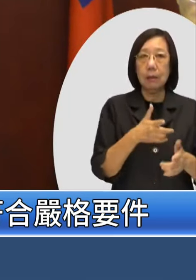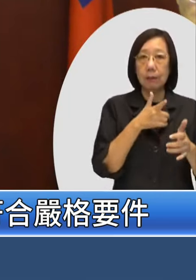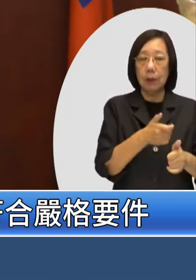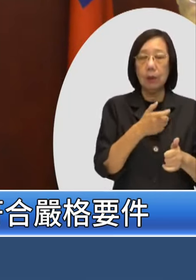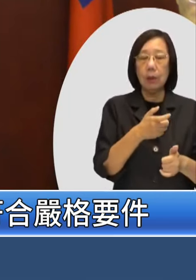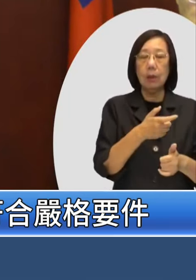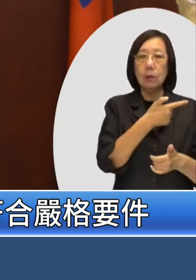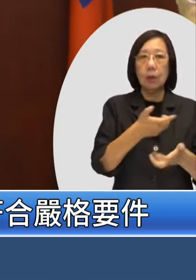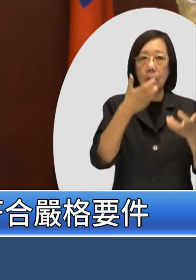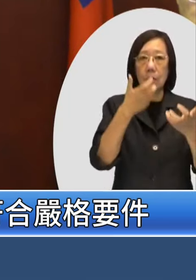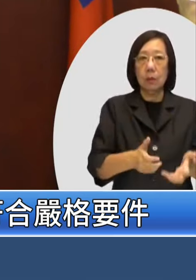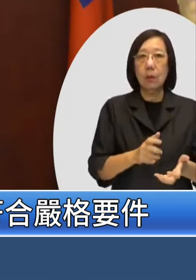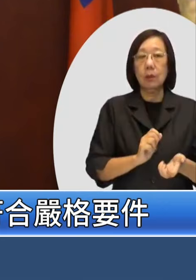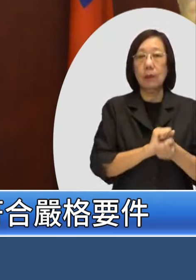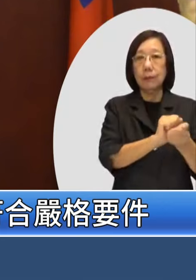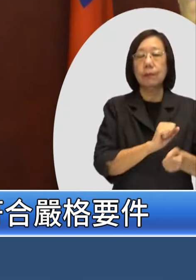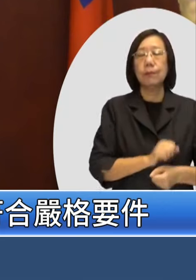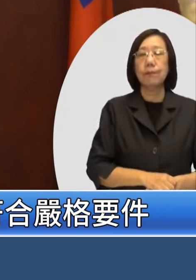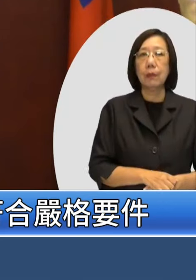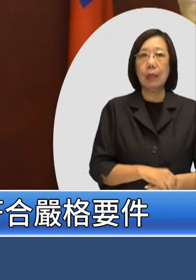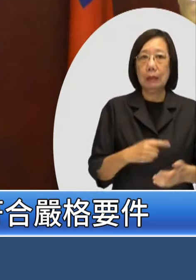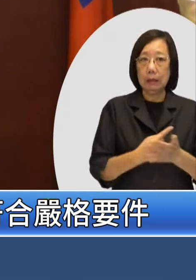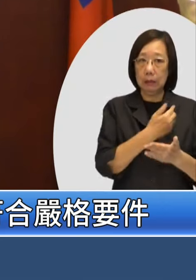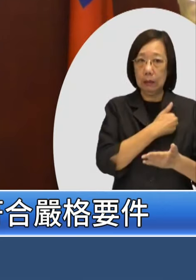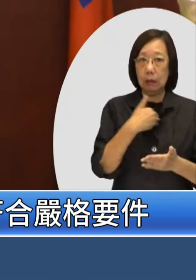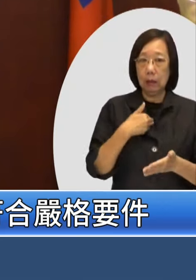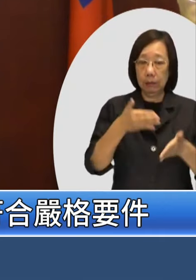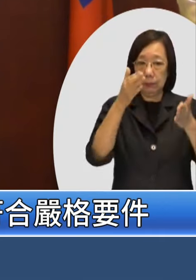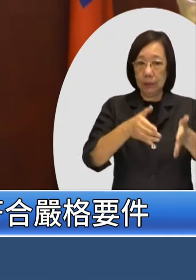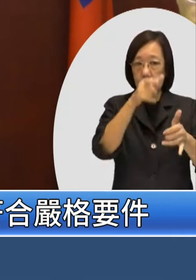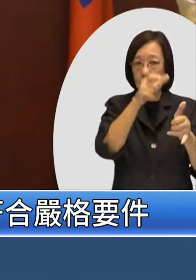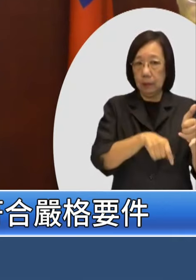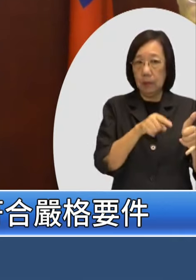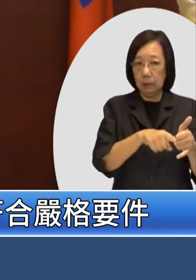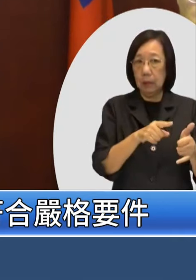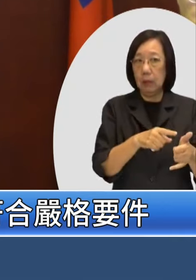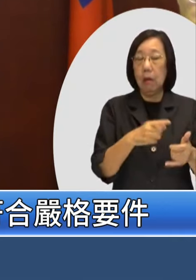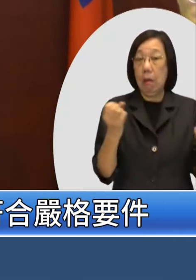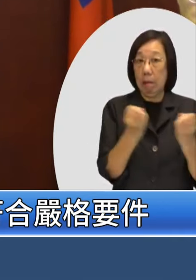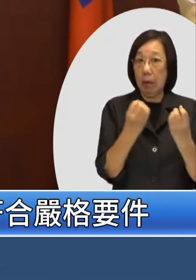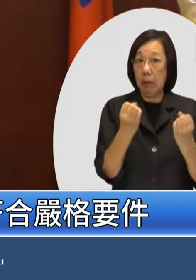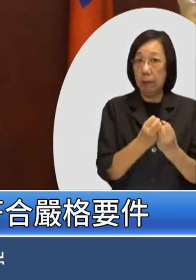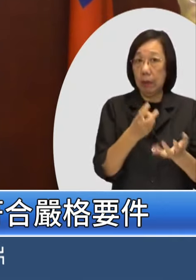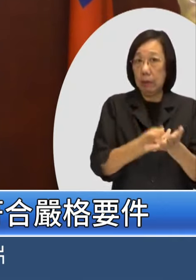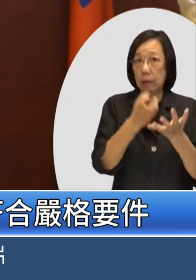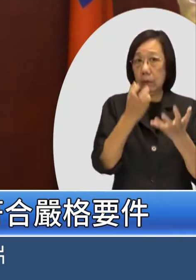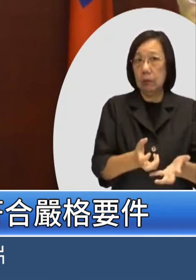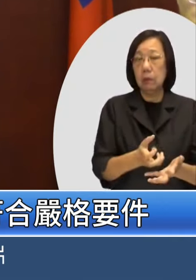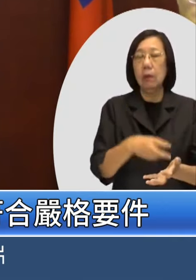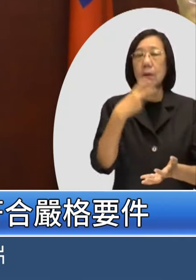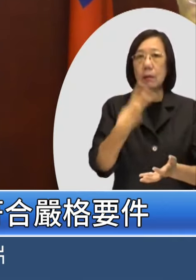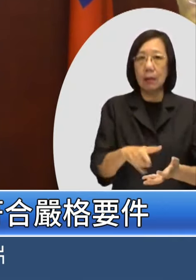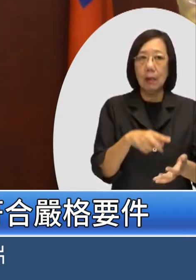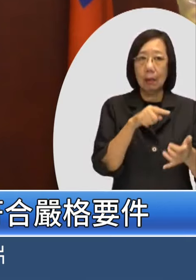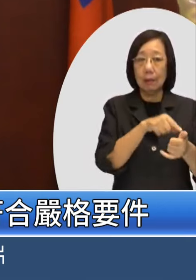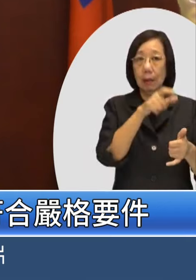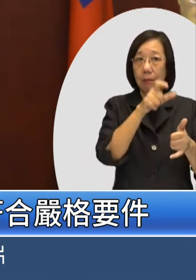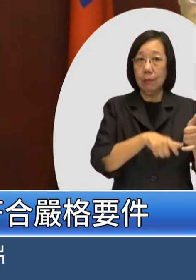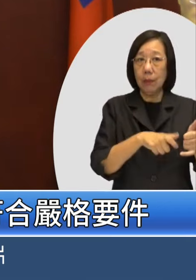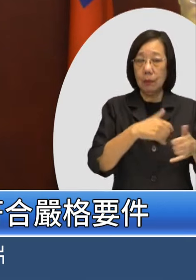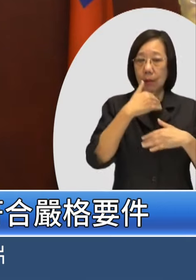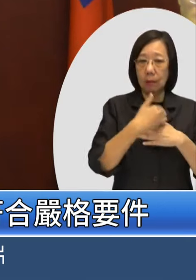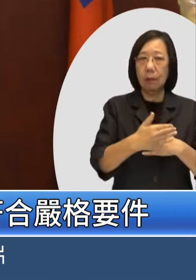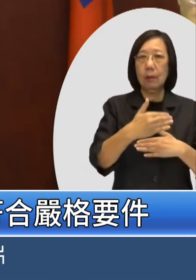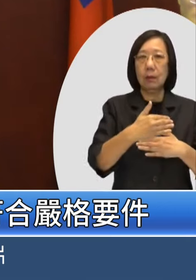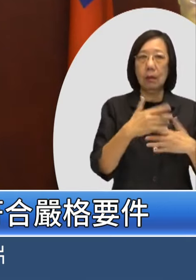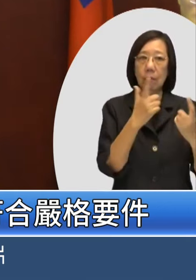宣判死刑核宪，但必须是刑法以死刑为最重本刑，只适用在犯罪情节属于最